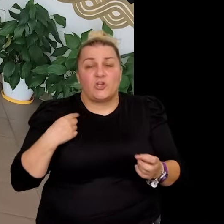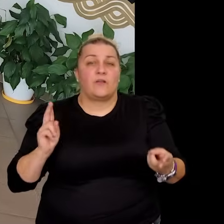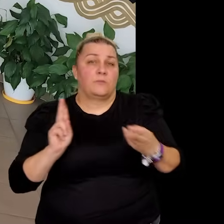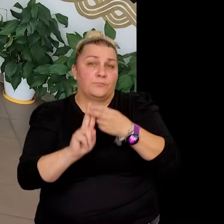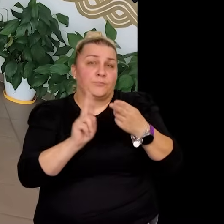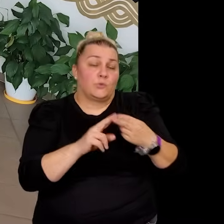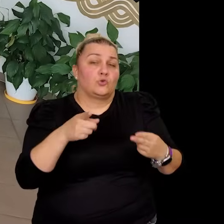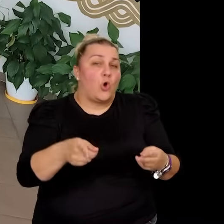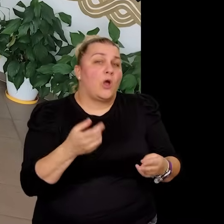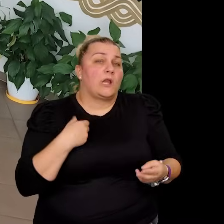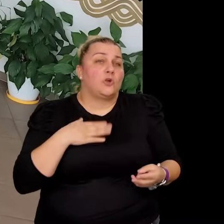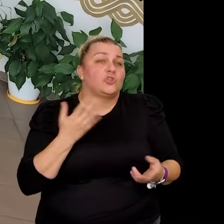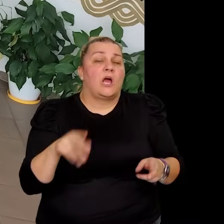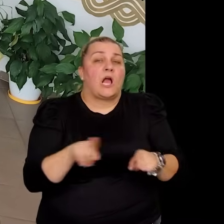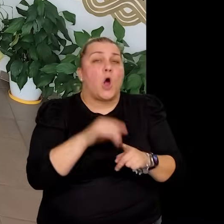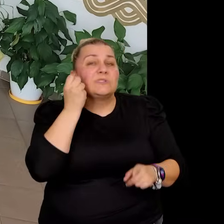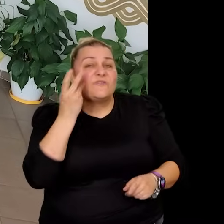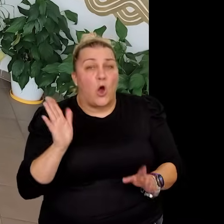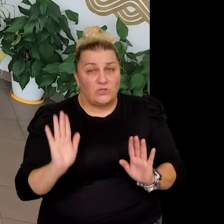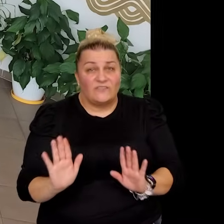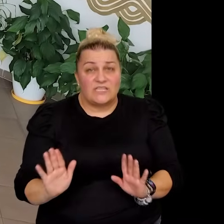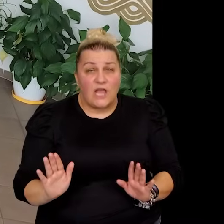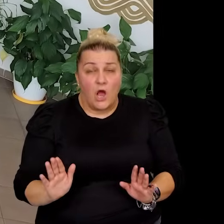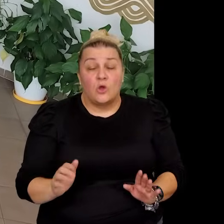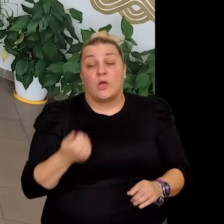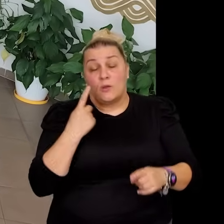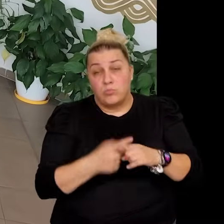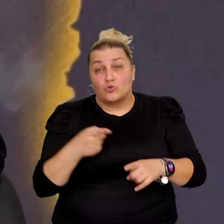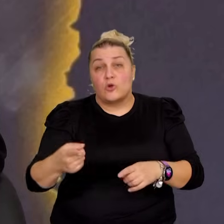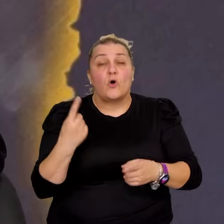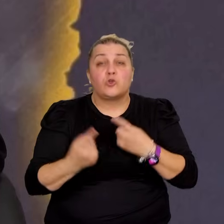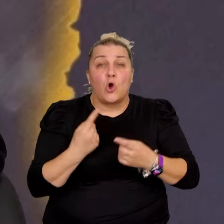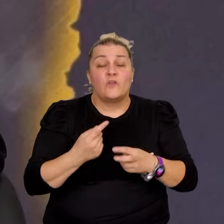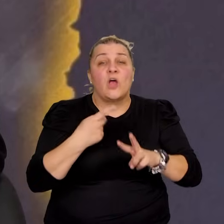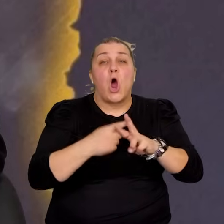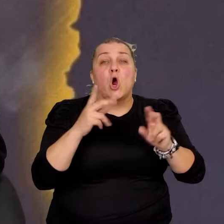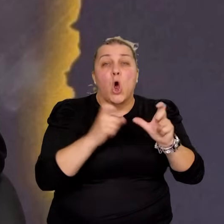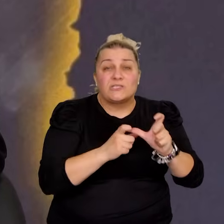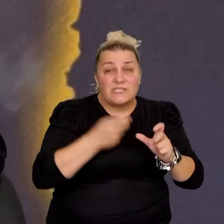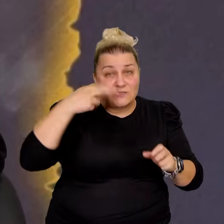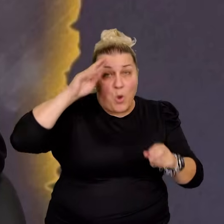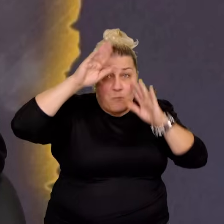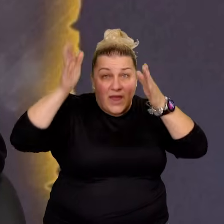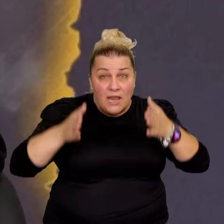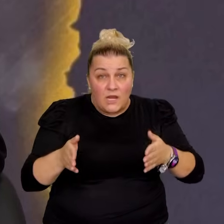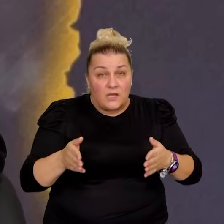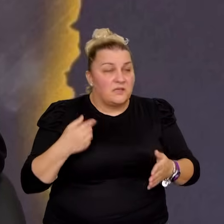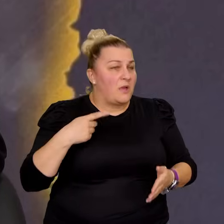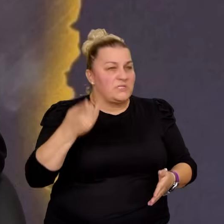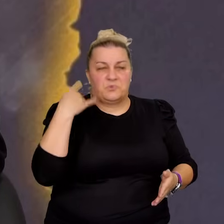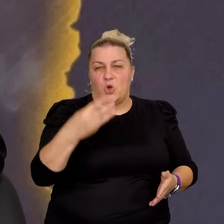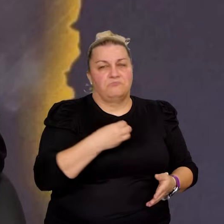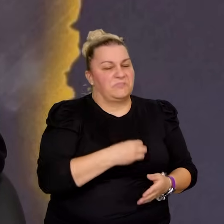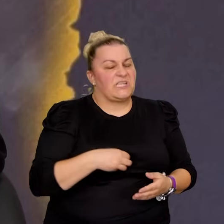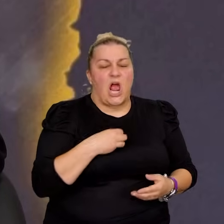to nam je postalo svakodnevica. I onda ovo što se dogodilo sa Kosovim spomenikom, mislim da je to jedan